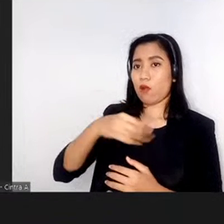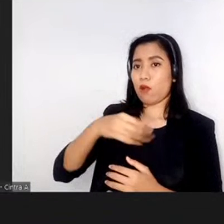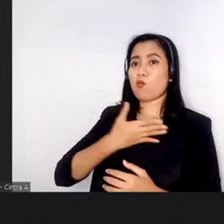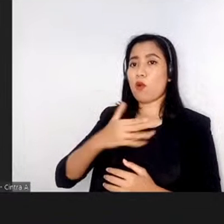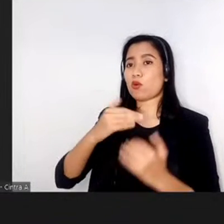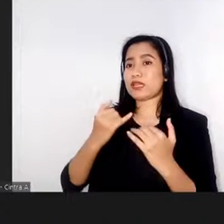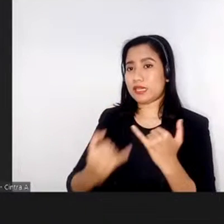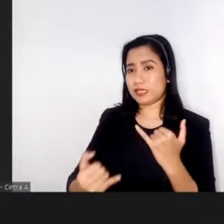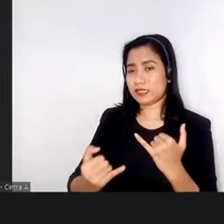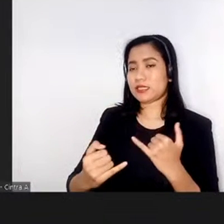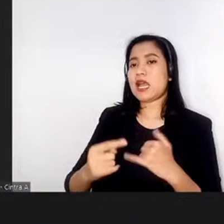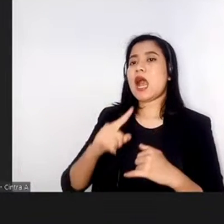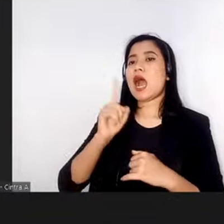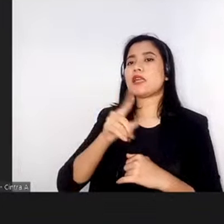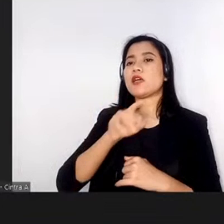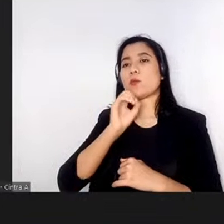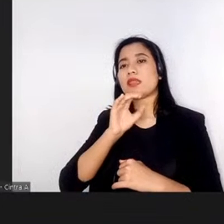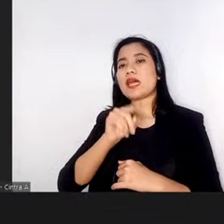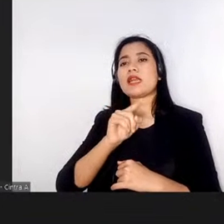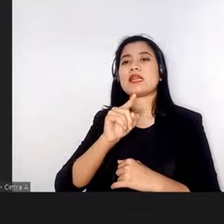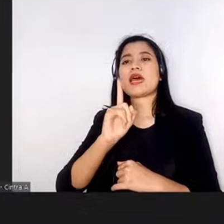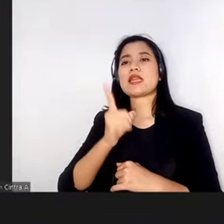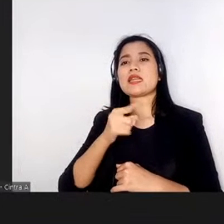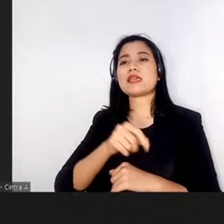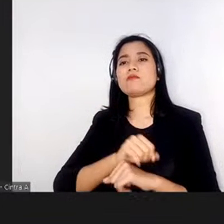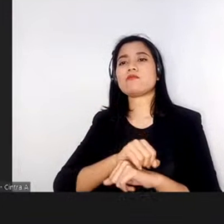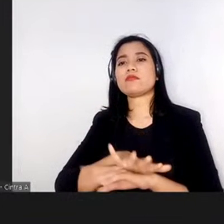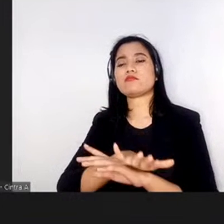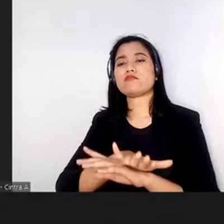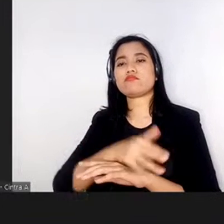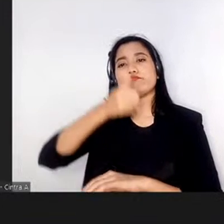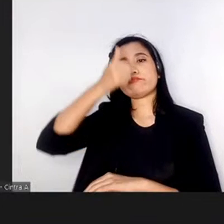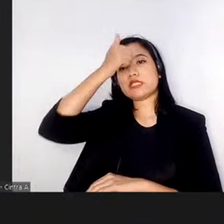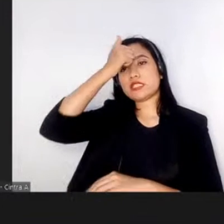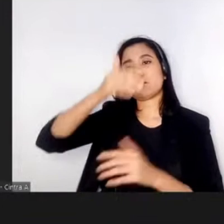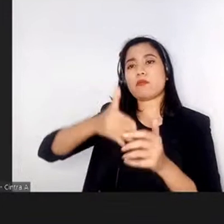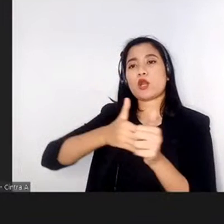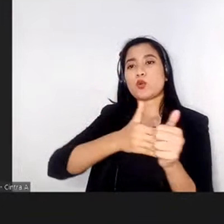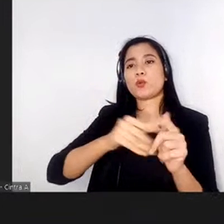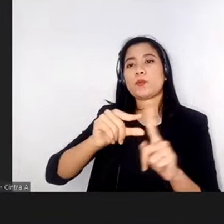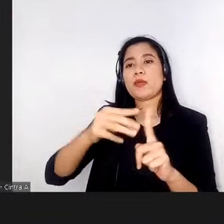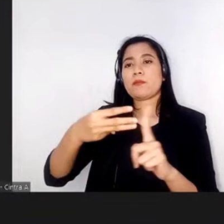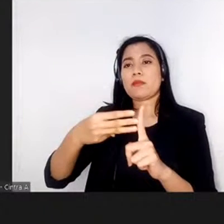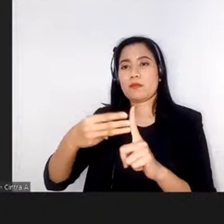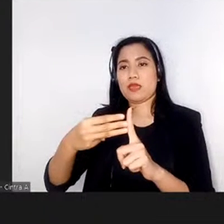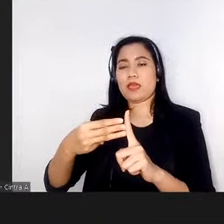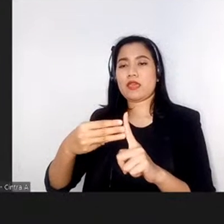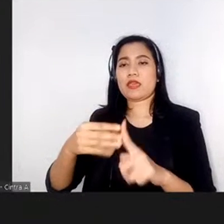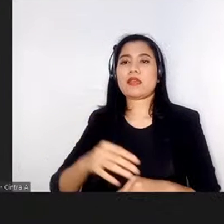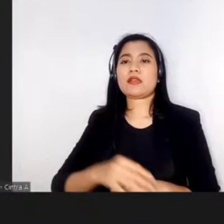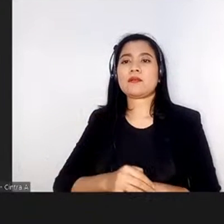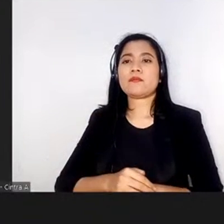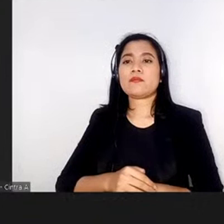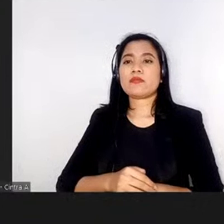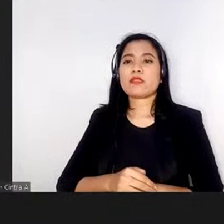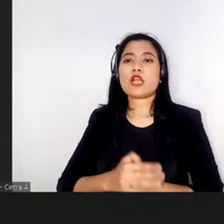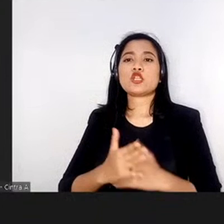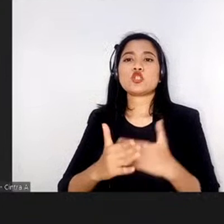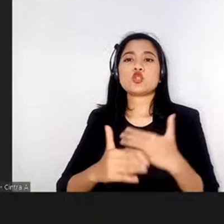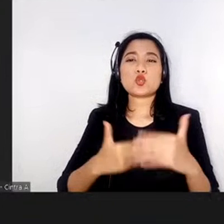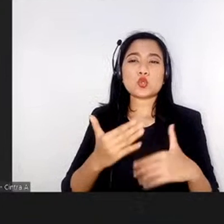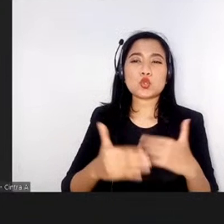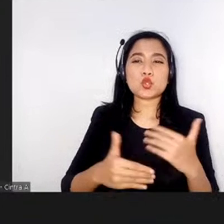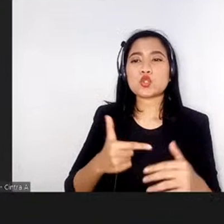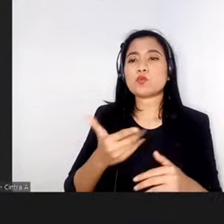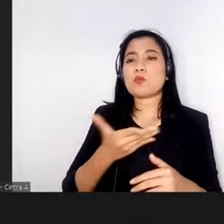dari ee pelaksanaan prinsip-prinsip pemandu PBB ini merupakan perjalanan yang terus berlanjut Dan terus melakukan wuji tuntas